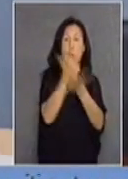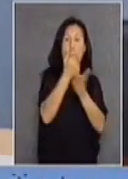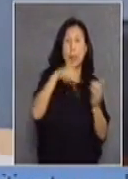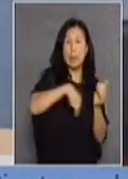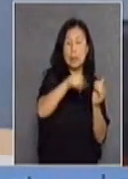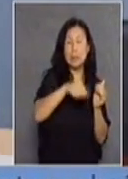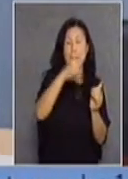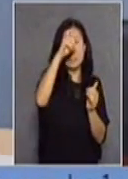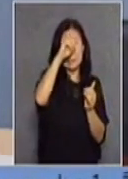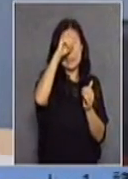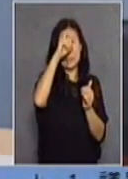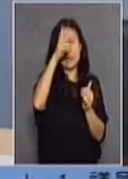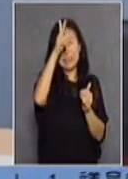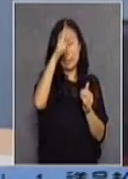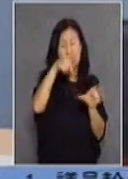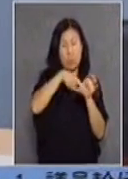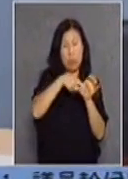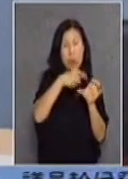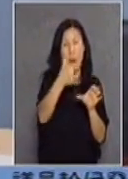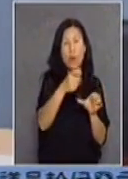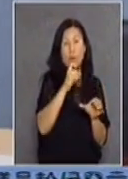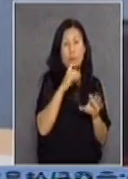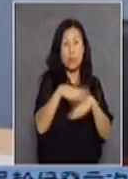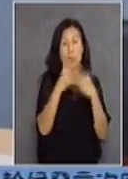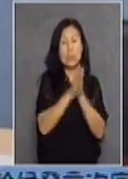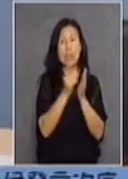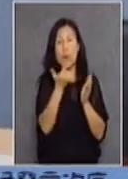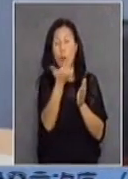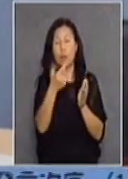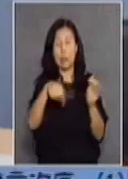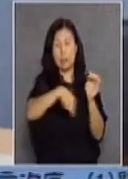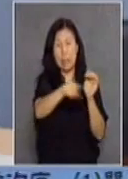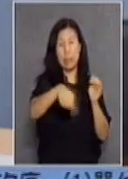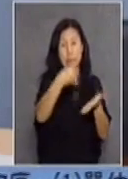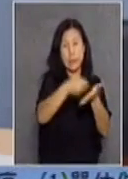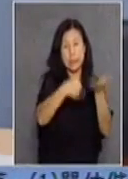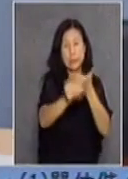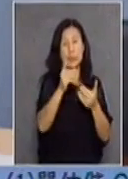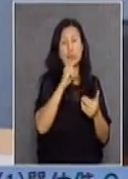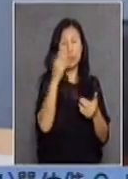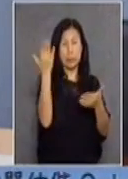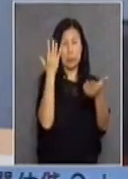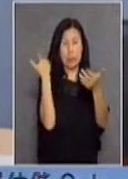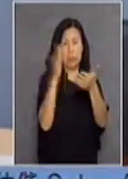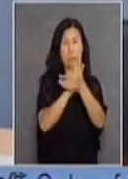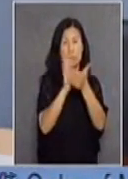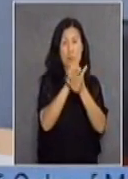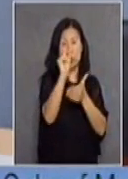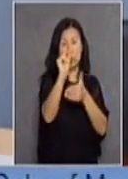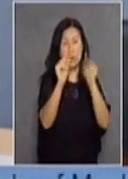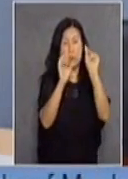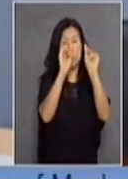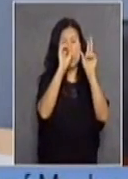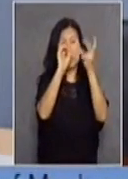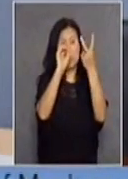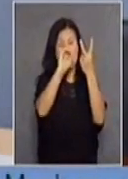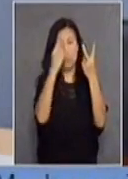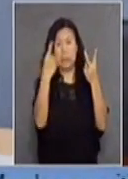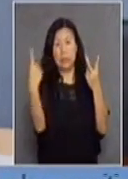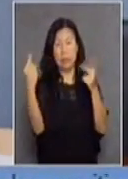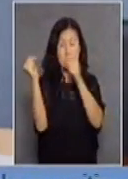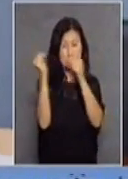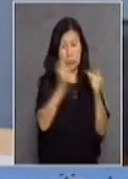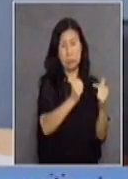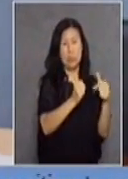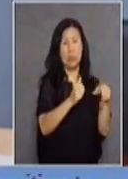來政府的收入結構相當大的部分來自土地。過去七年，即係由2011年倒數啦，